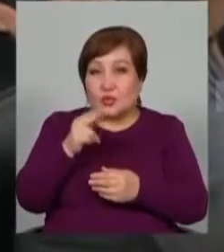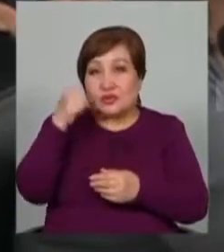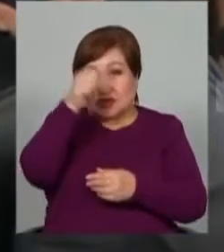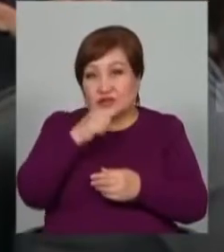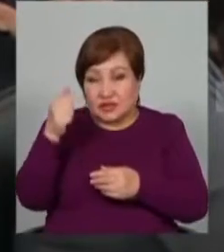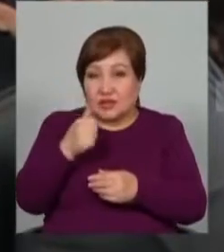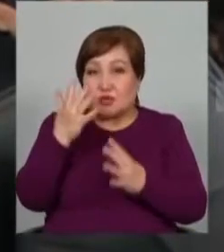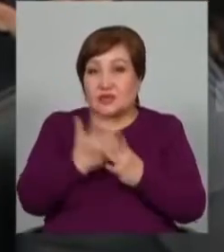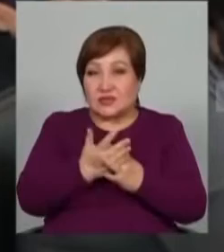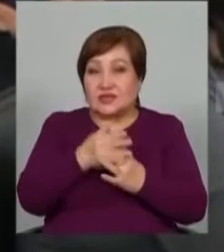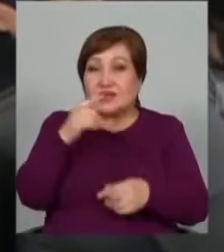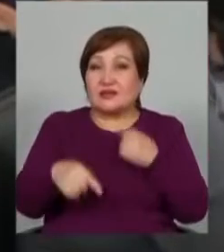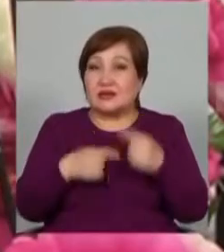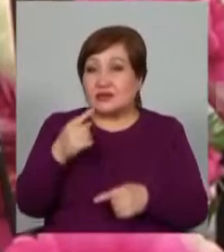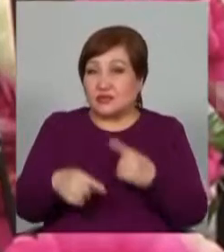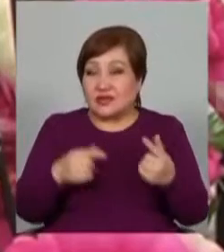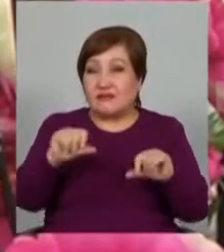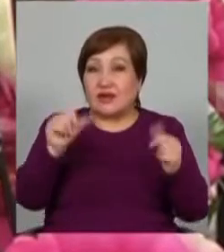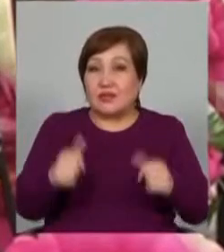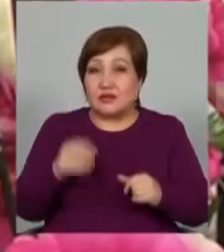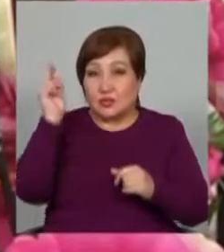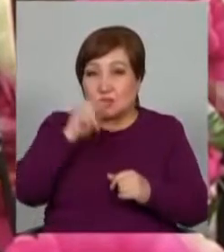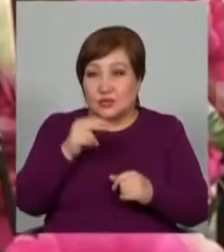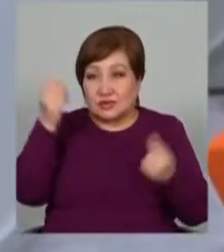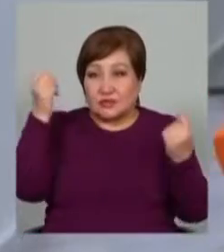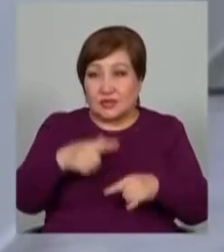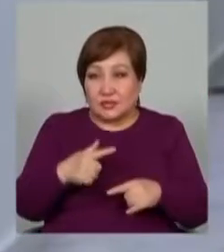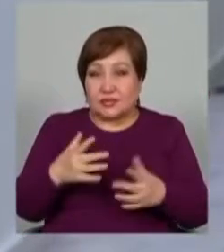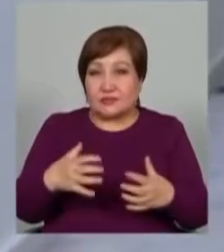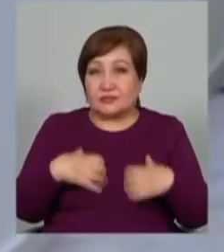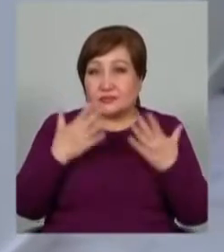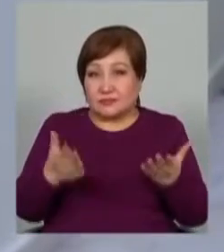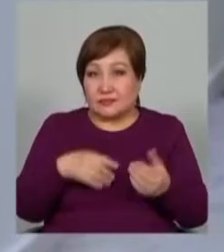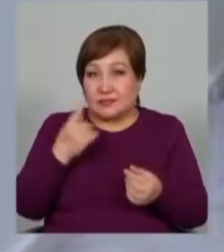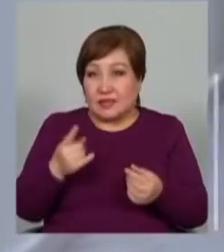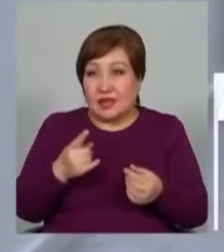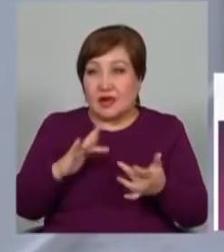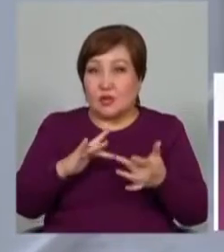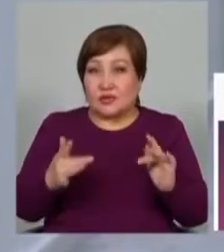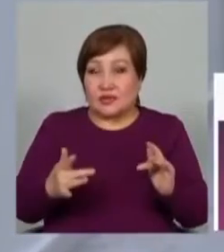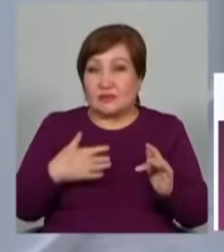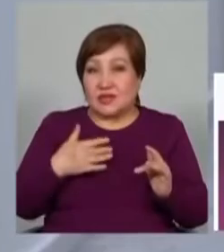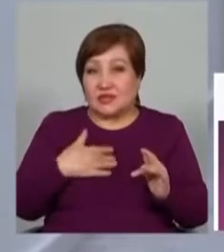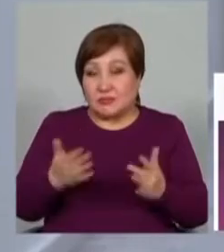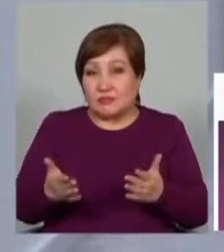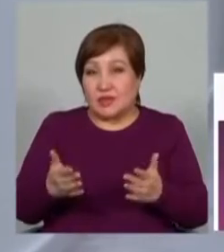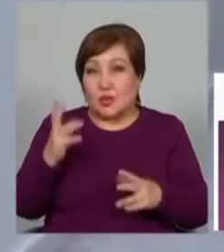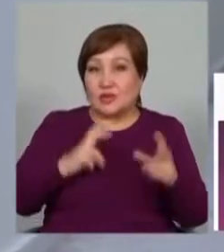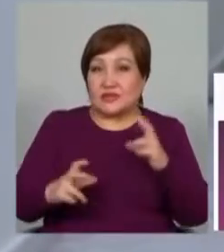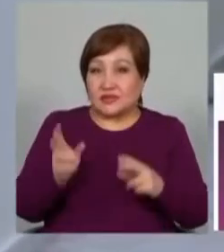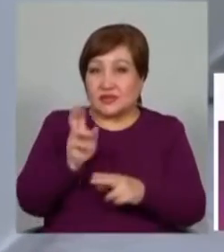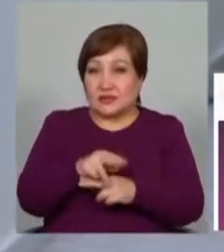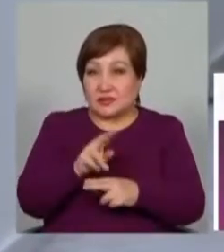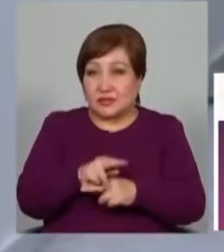форматта оқитындарын біліп, төбелерінен жай түскендей болып отырғандығын айтады. Онлайн обучение мне было удобно. Менің университетке келіп